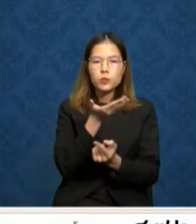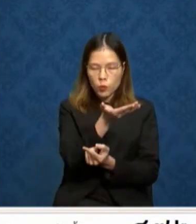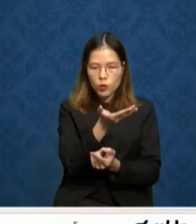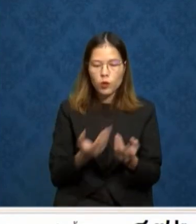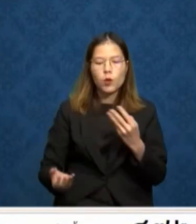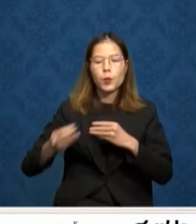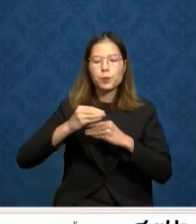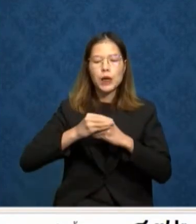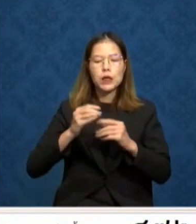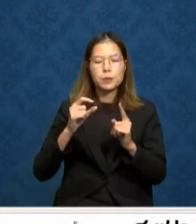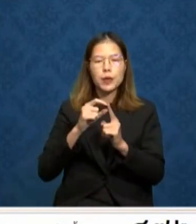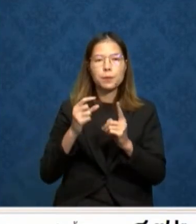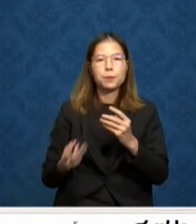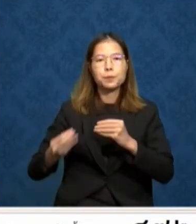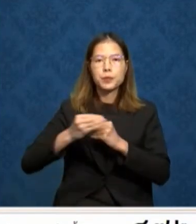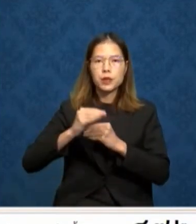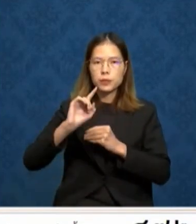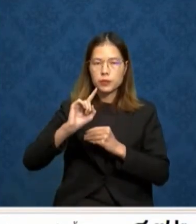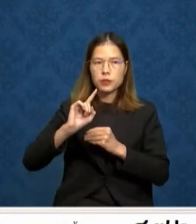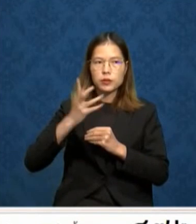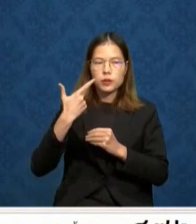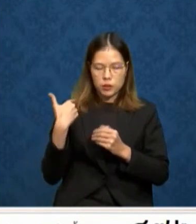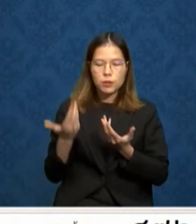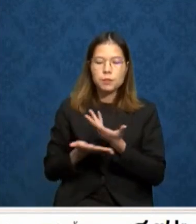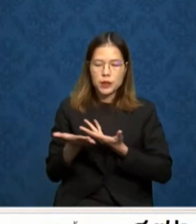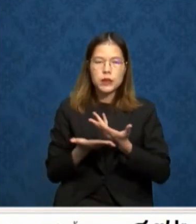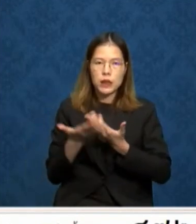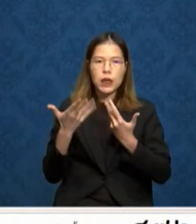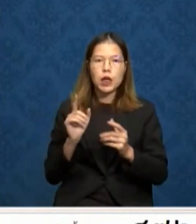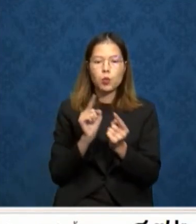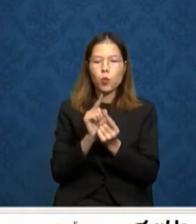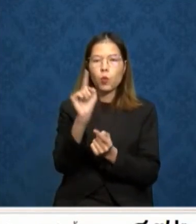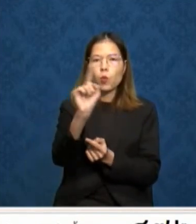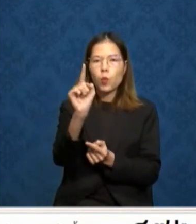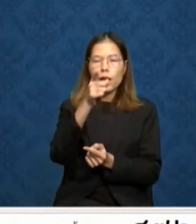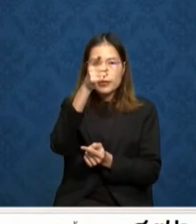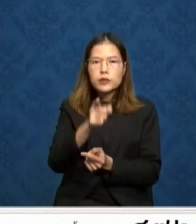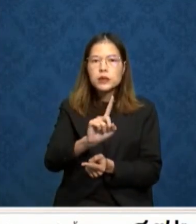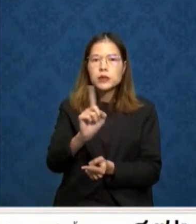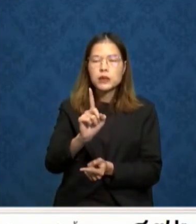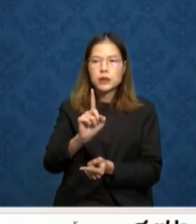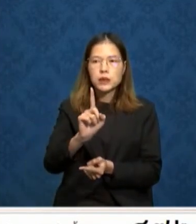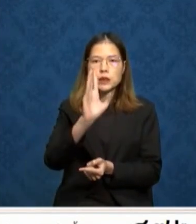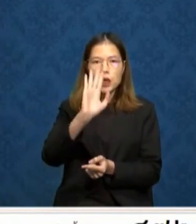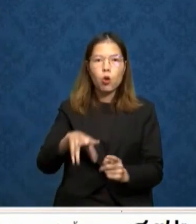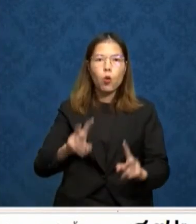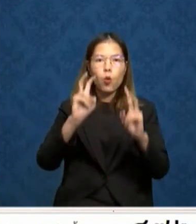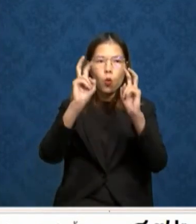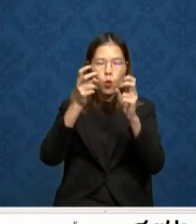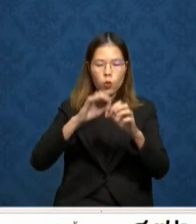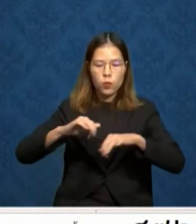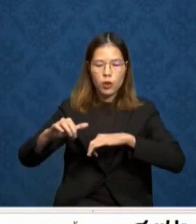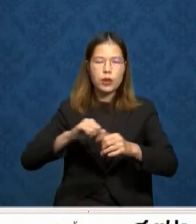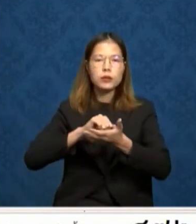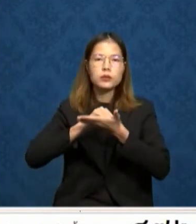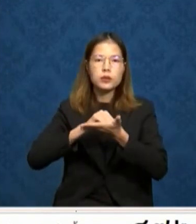เพิ่มถ้อยคำเนี่ยเราได้พิจารณาแล้วเราพบว่าจริงๆแล้วนะครับในเรื่องของการบริหารจัด